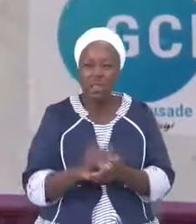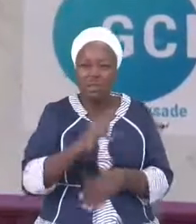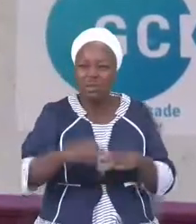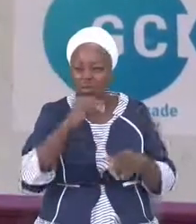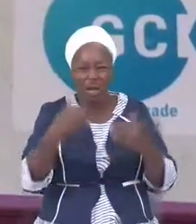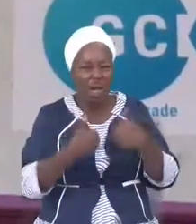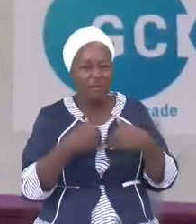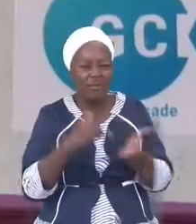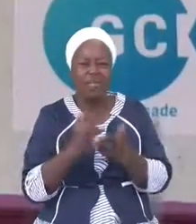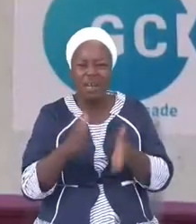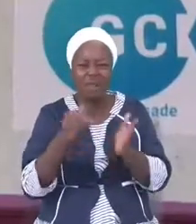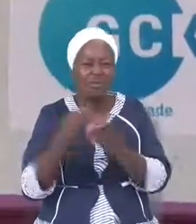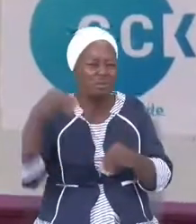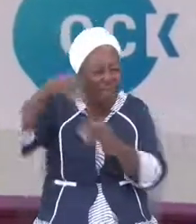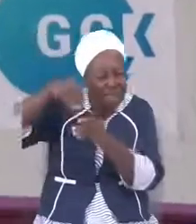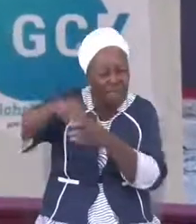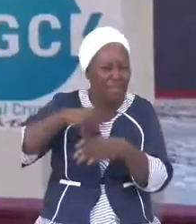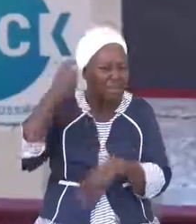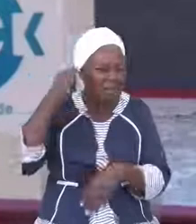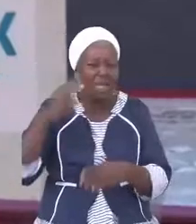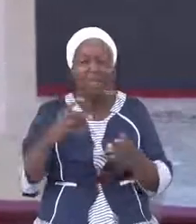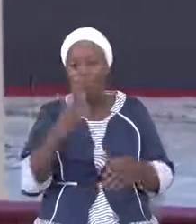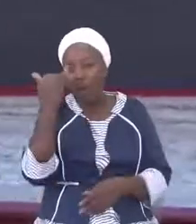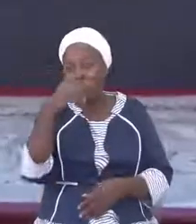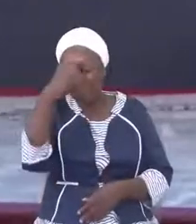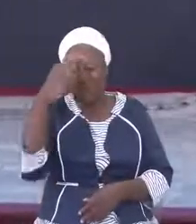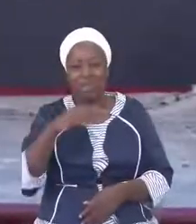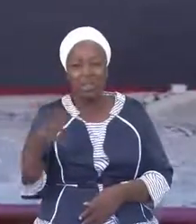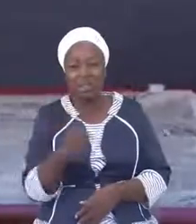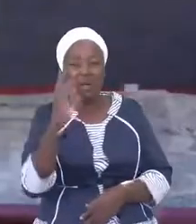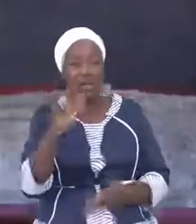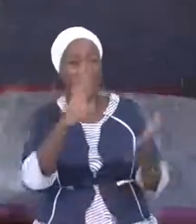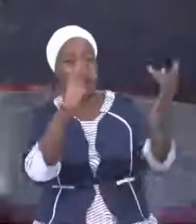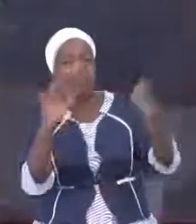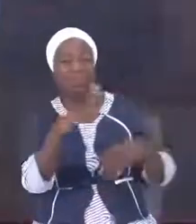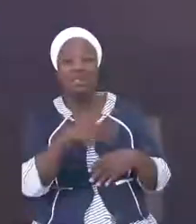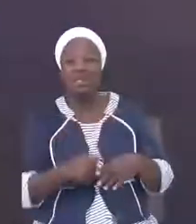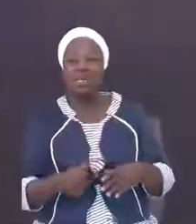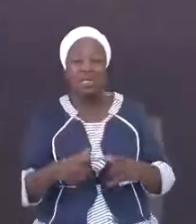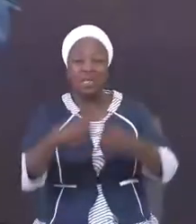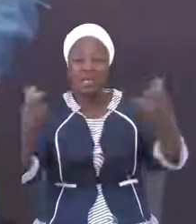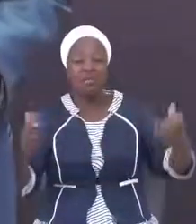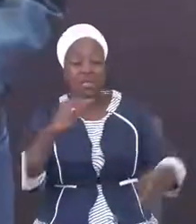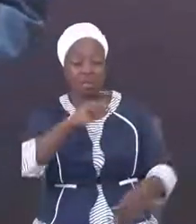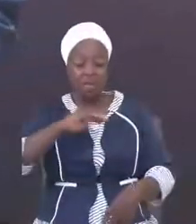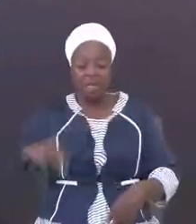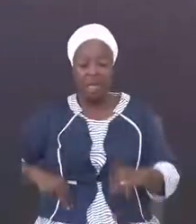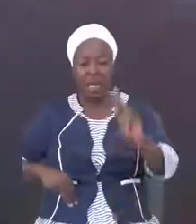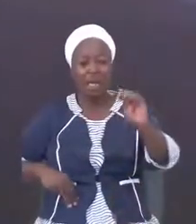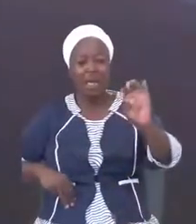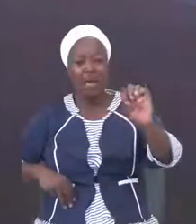Oui, c'est ce qu'ils n'ont pas dans leurs oreilles. Pourquoi? Parce qu'ils